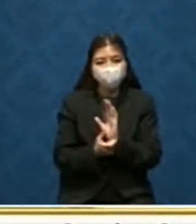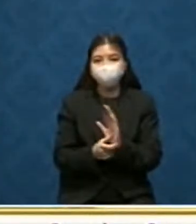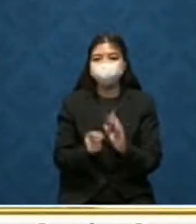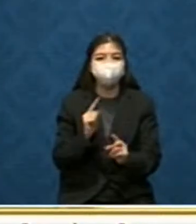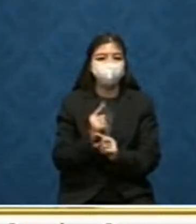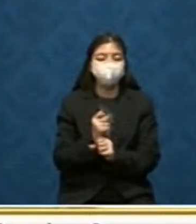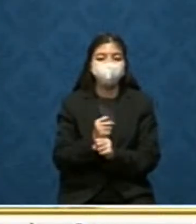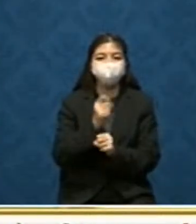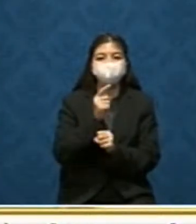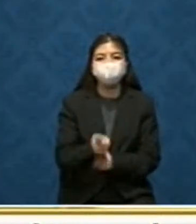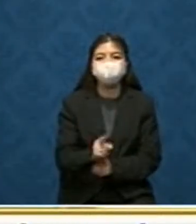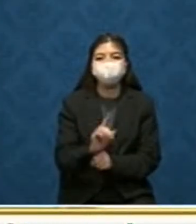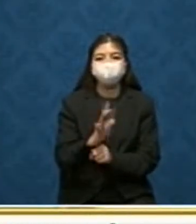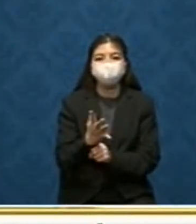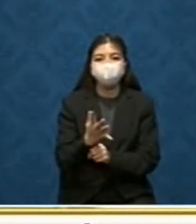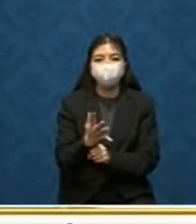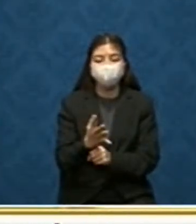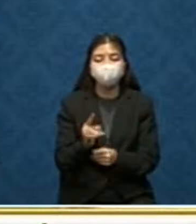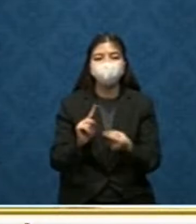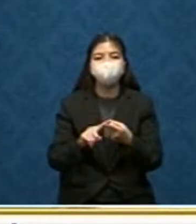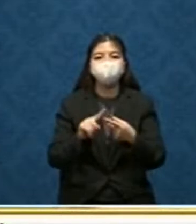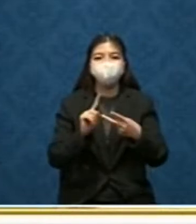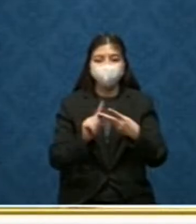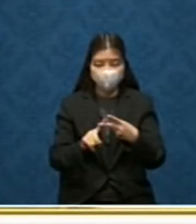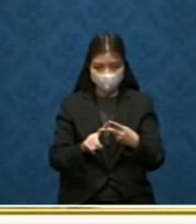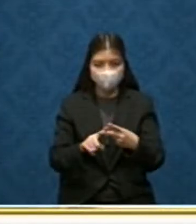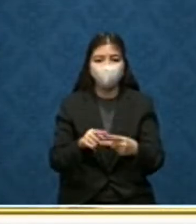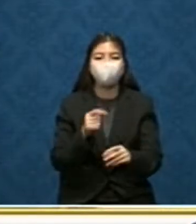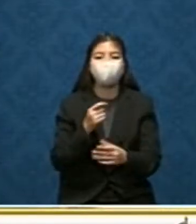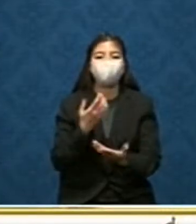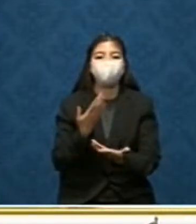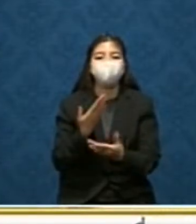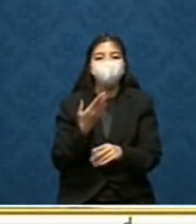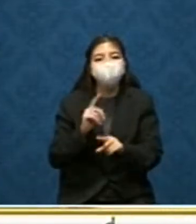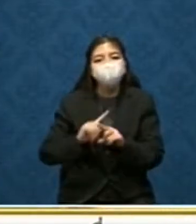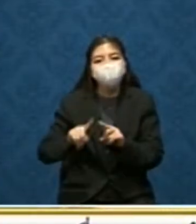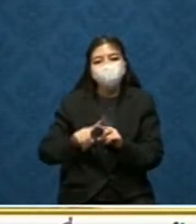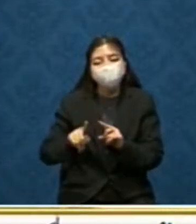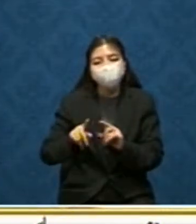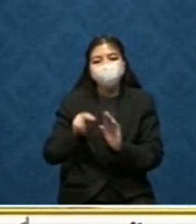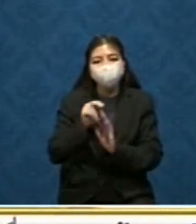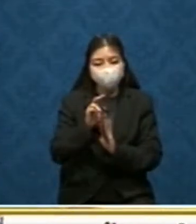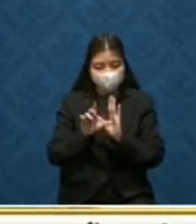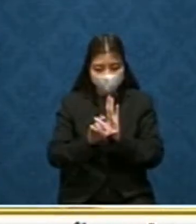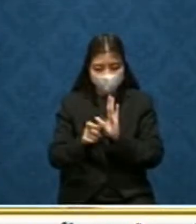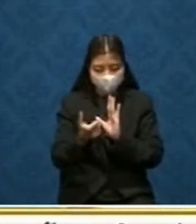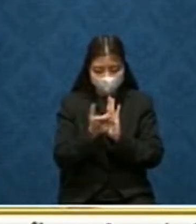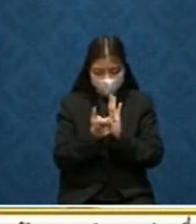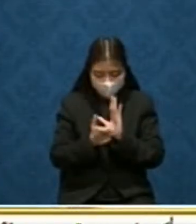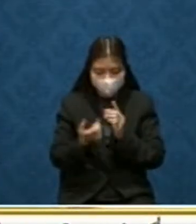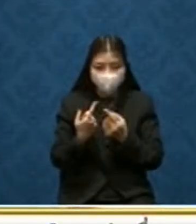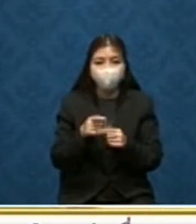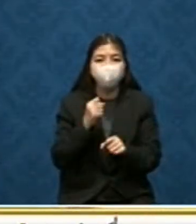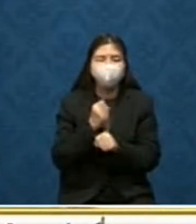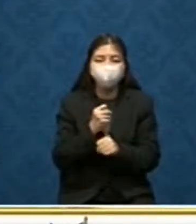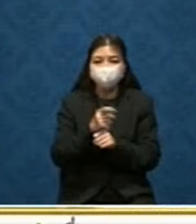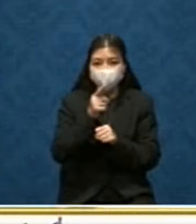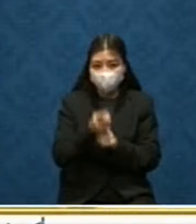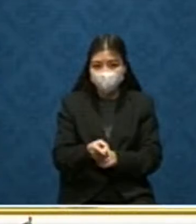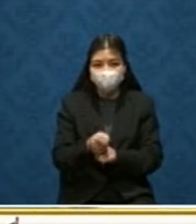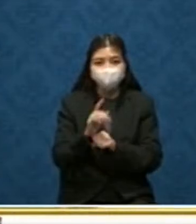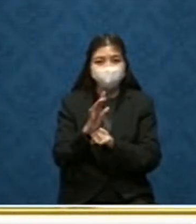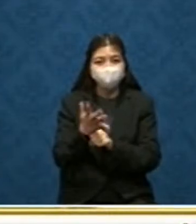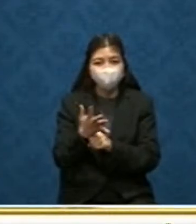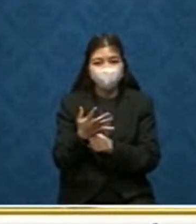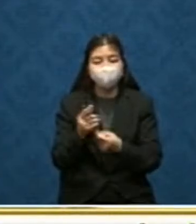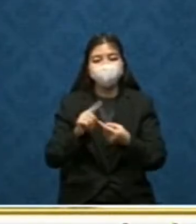ส่นสองบันจุแต่ไม่ทำอยทผมว่าส่นสามไม่ทำไม่พอทำตเงินข้ามอย่าง